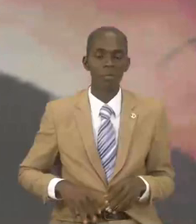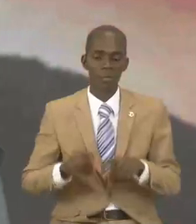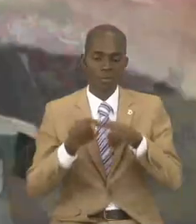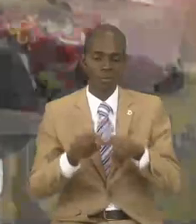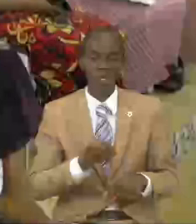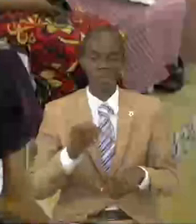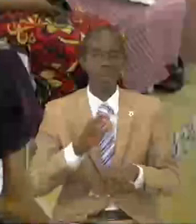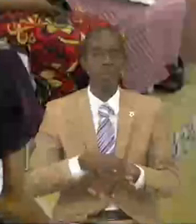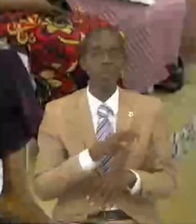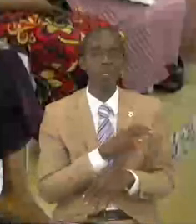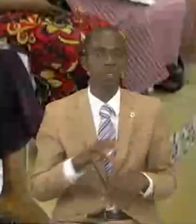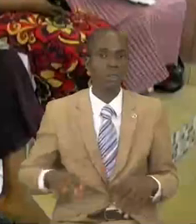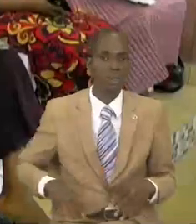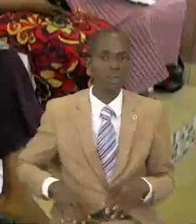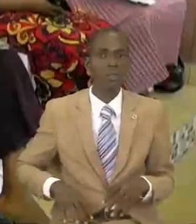s'appuyant sur Christ,